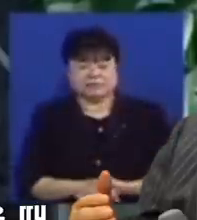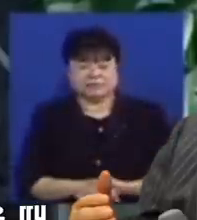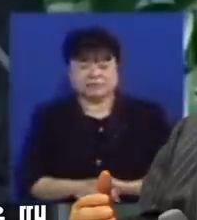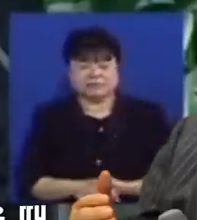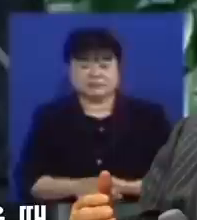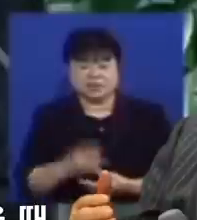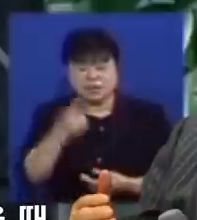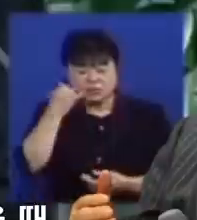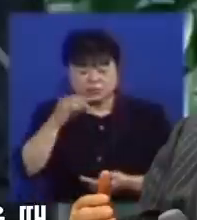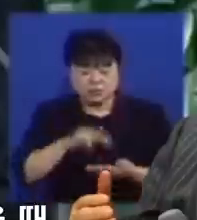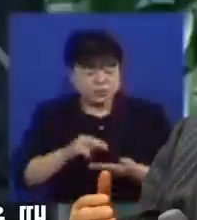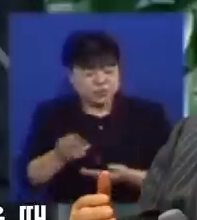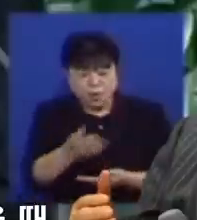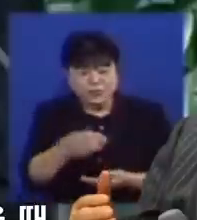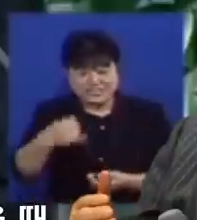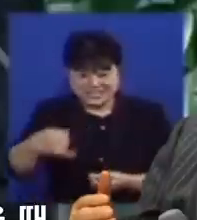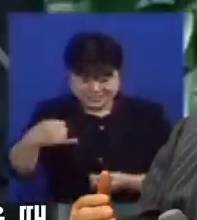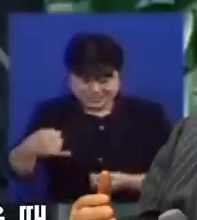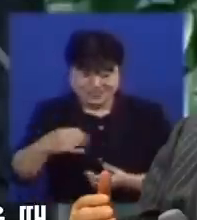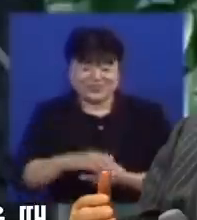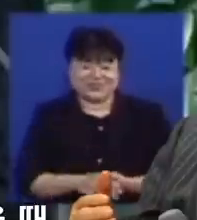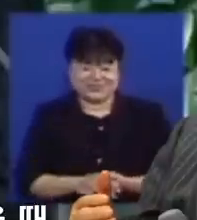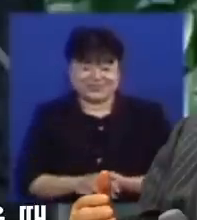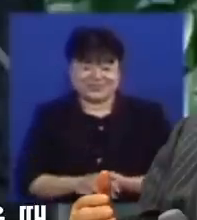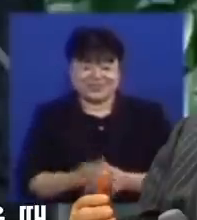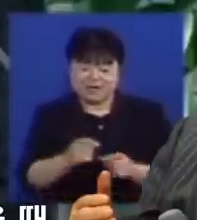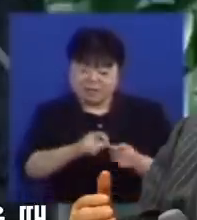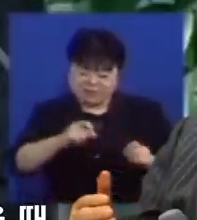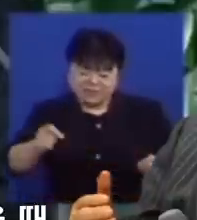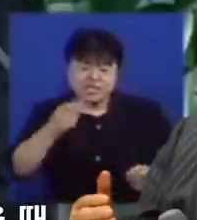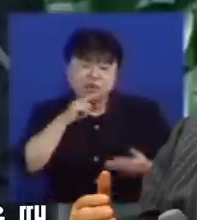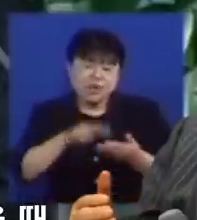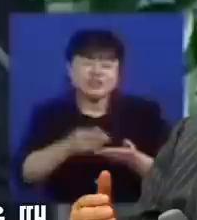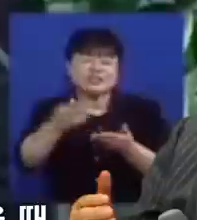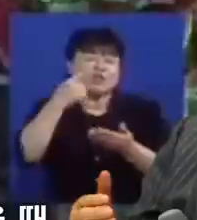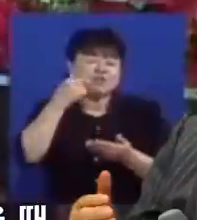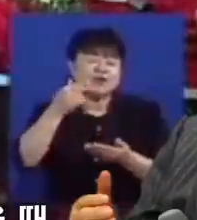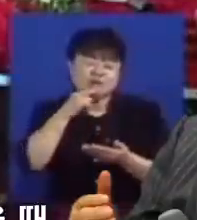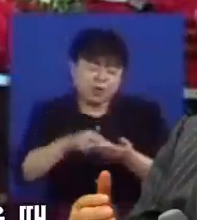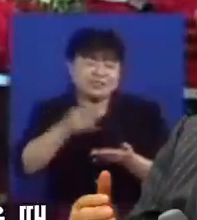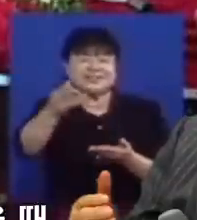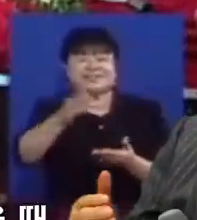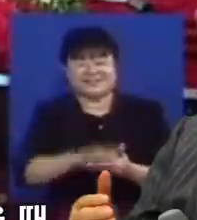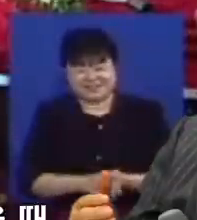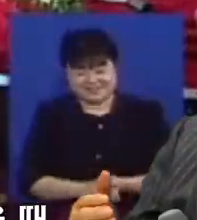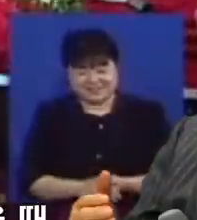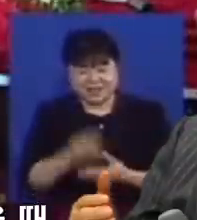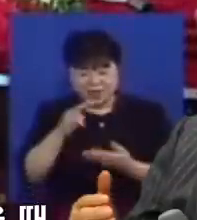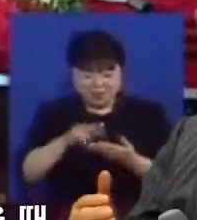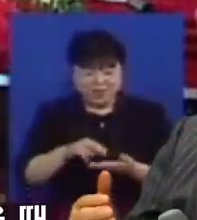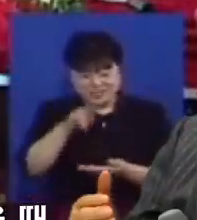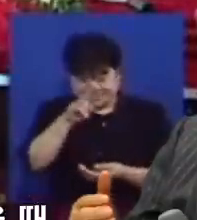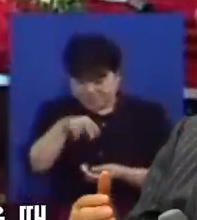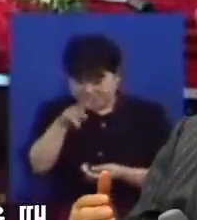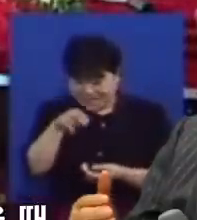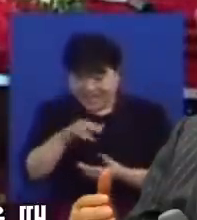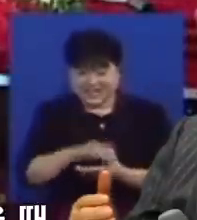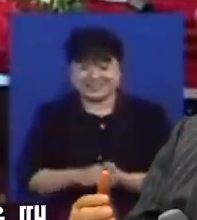좀처럼 부모에게 편지 안 쓰는 자식들도 만리장처에 편지를 써요. 그런데 그 편지를 내가 가만히